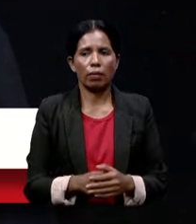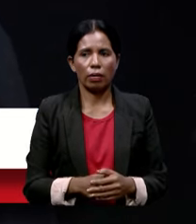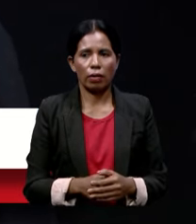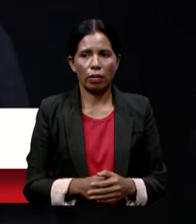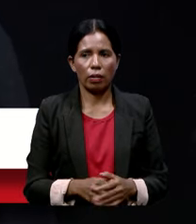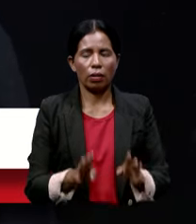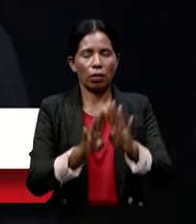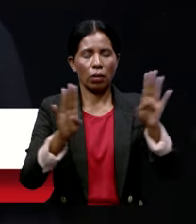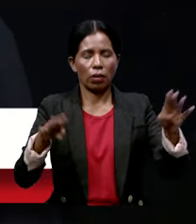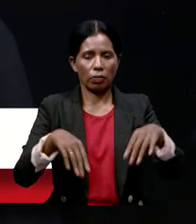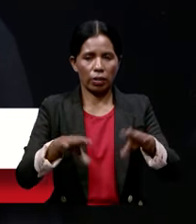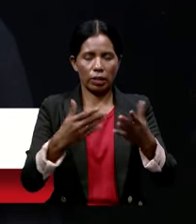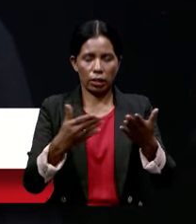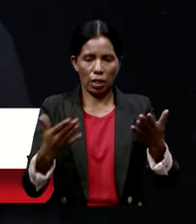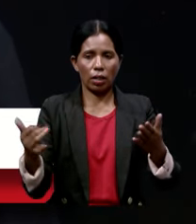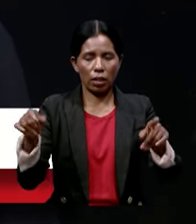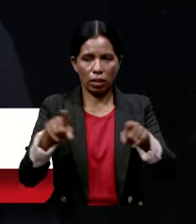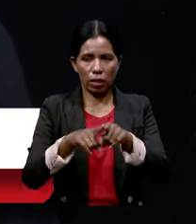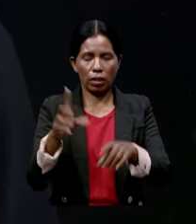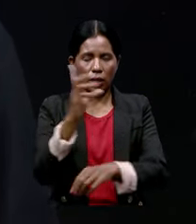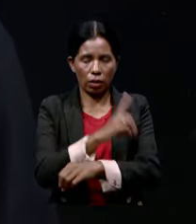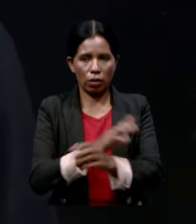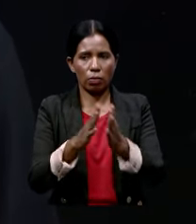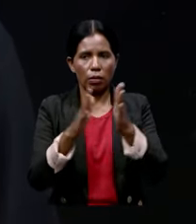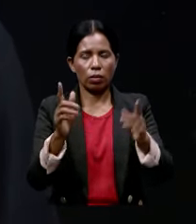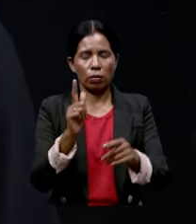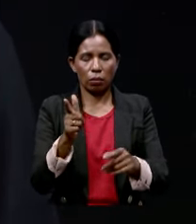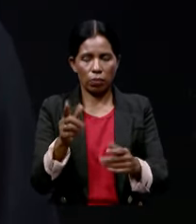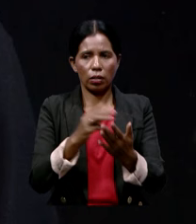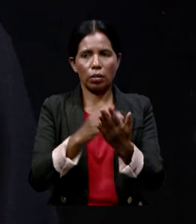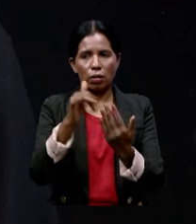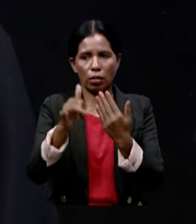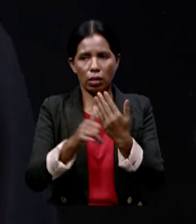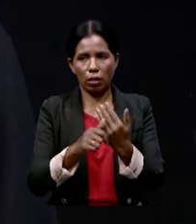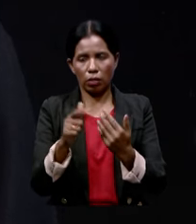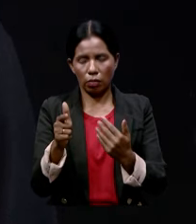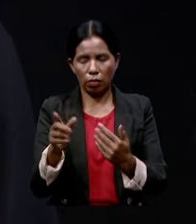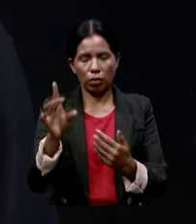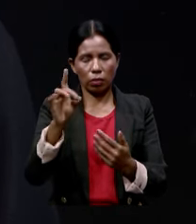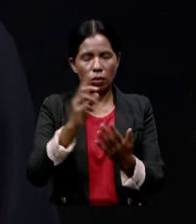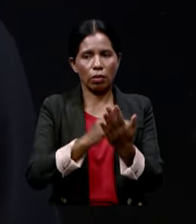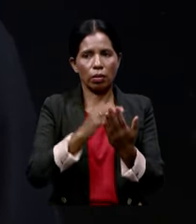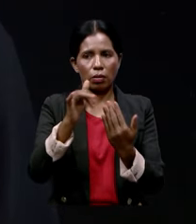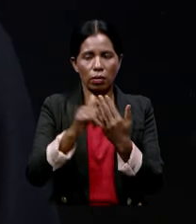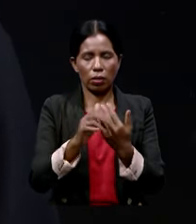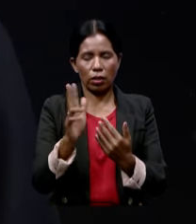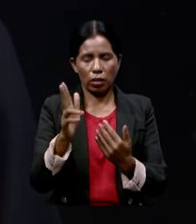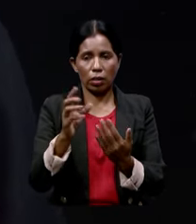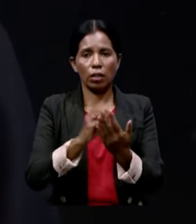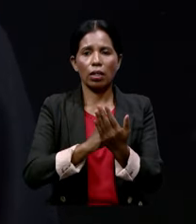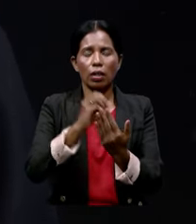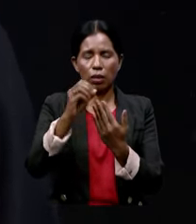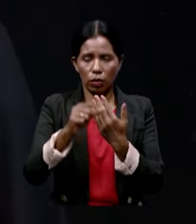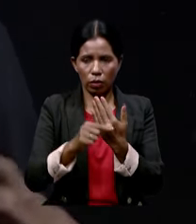loke feria hanesane iha lorom buat hanesan 20 de Mayu ka 28 de November ka 30 de Agustus ka